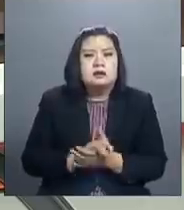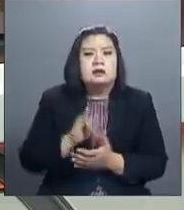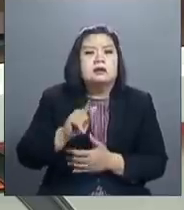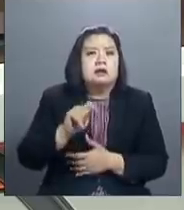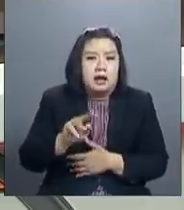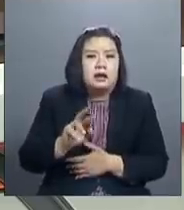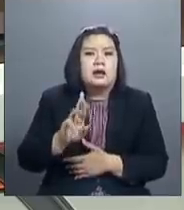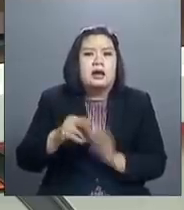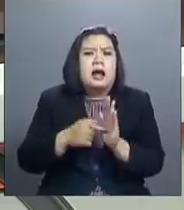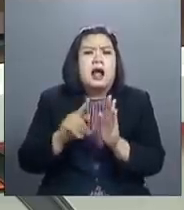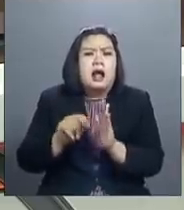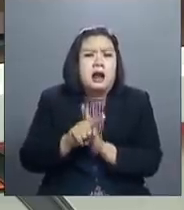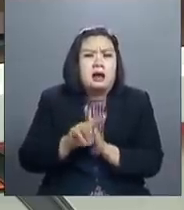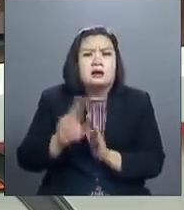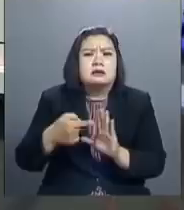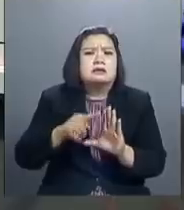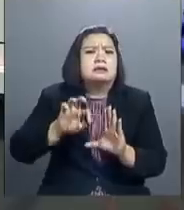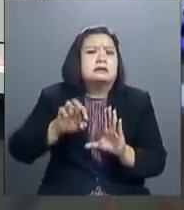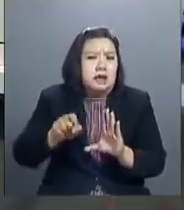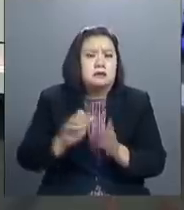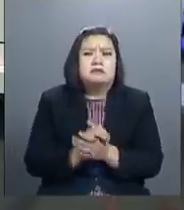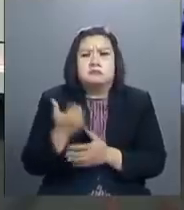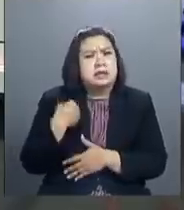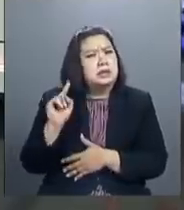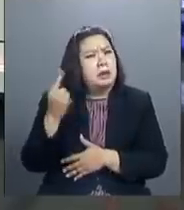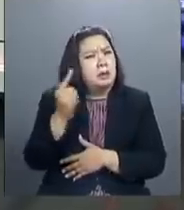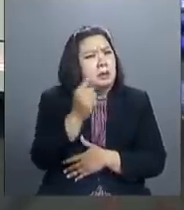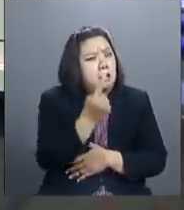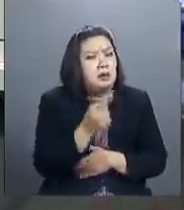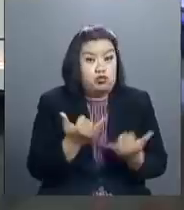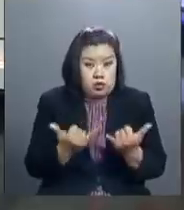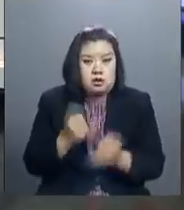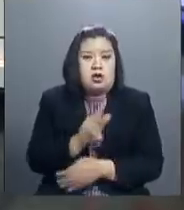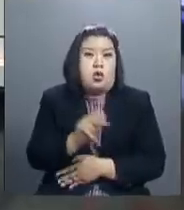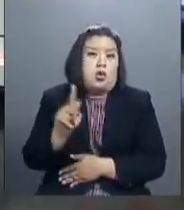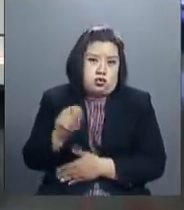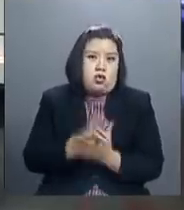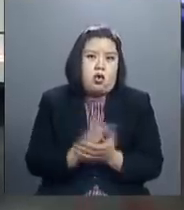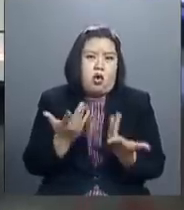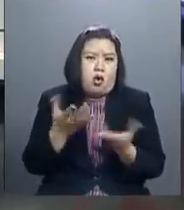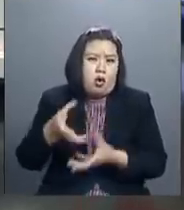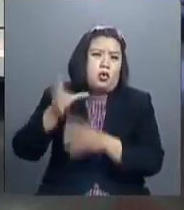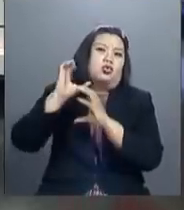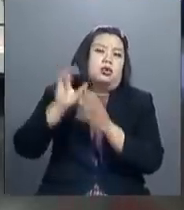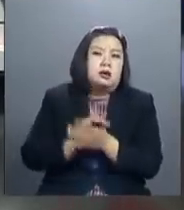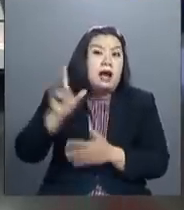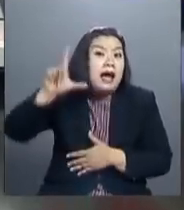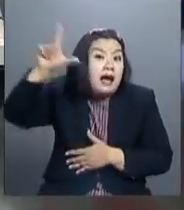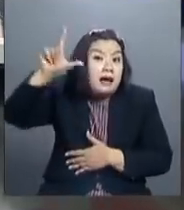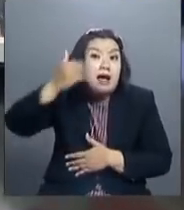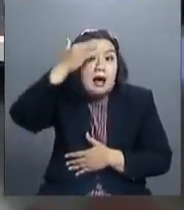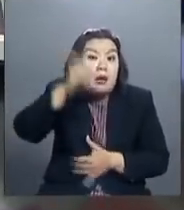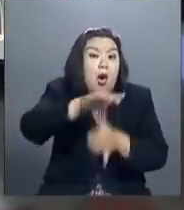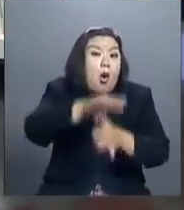งพรรคการเมืองทีเดียวนะคะคุณสวรักษ์คะท่ามกลางคำยืนยันจากกกต.ว่าอยู่ระหว่างการตรวจสอบข้อเท็จจริงอยู่ว่านายทักษิณนั้นครอบงำพรรคเพื่อไท